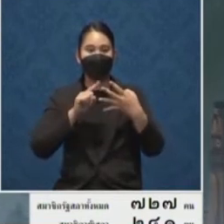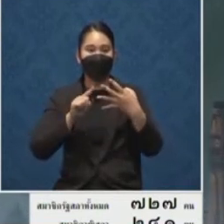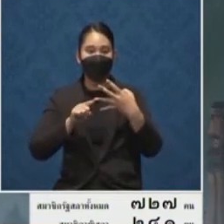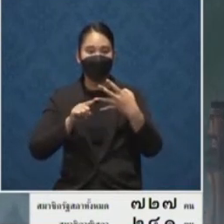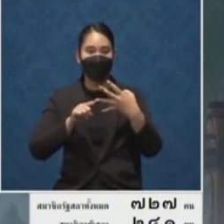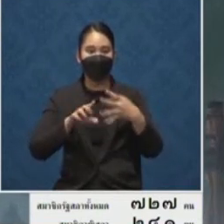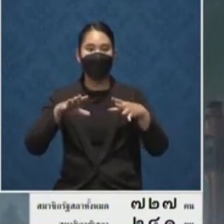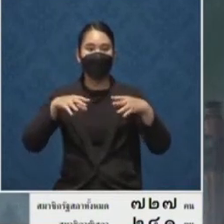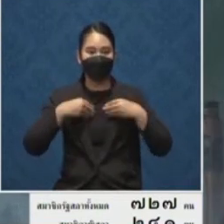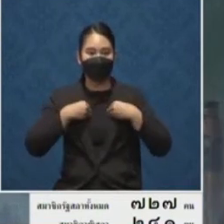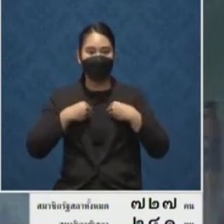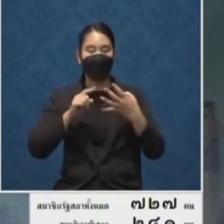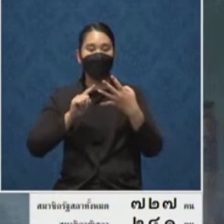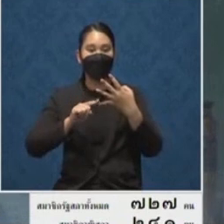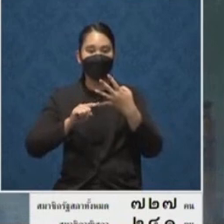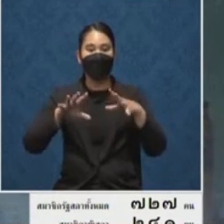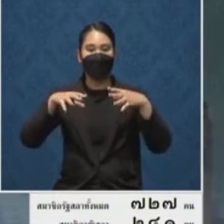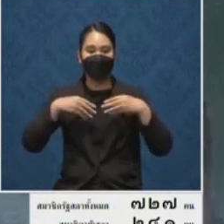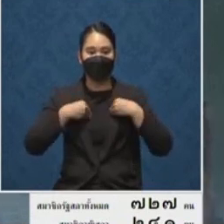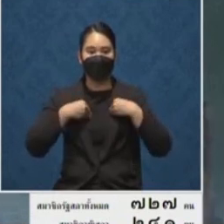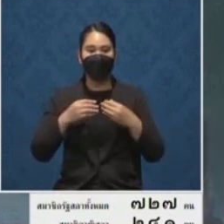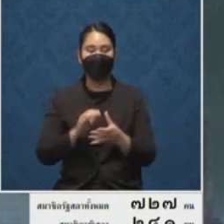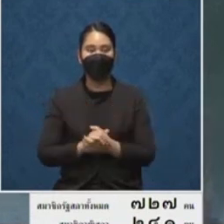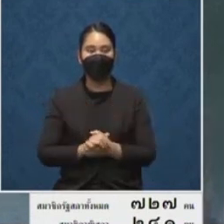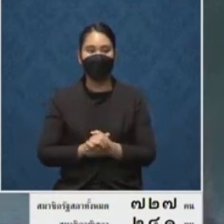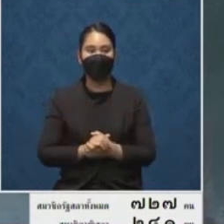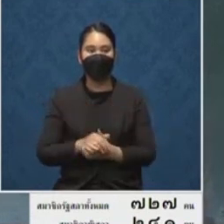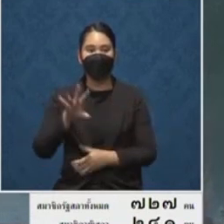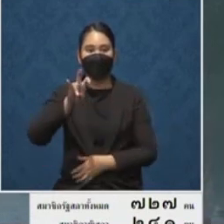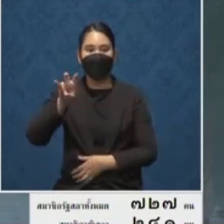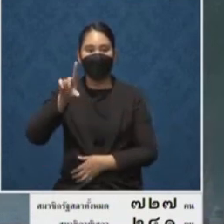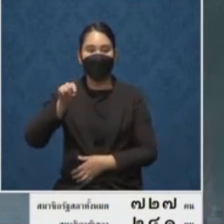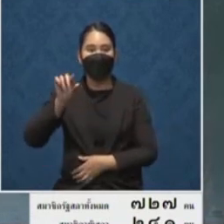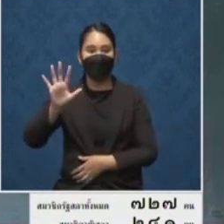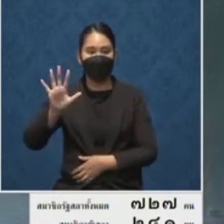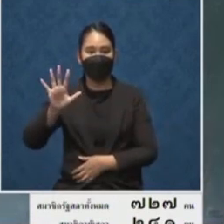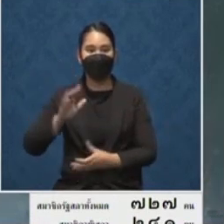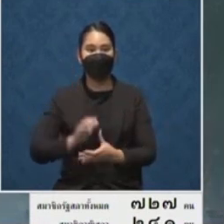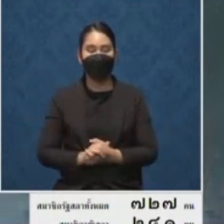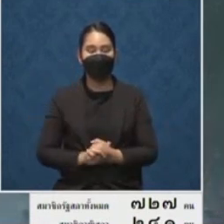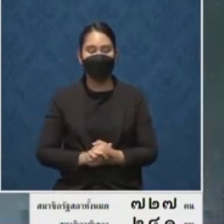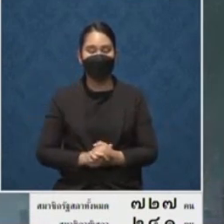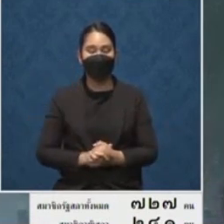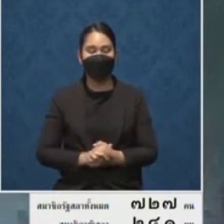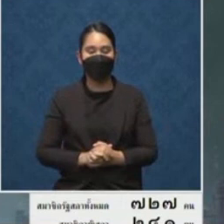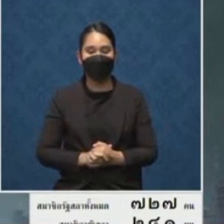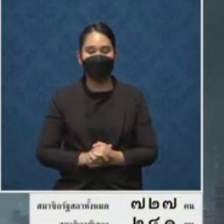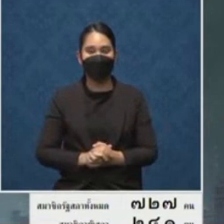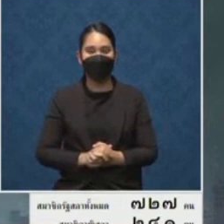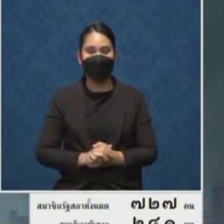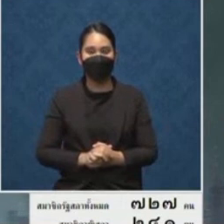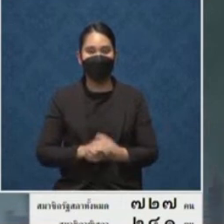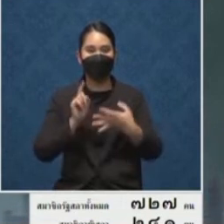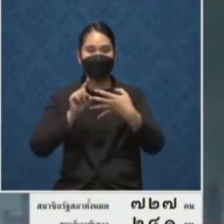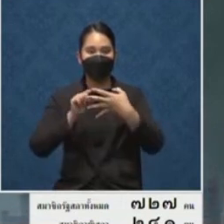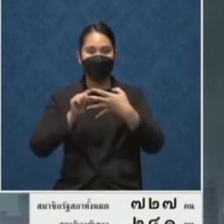1รับหลักการ2รับหลักการ3รับหลักการ4รับหลักการ